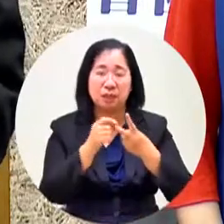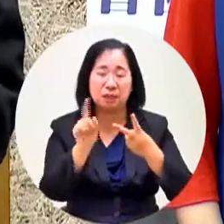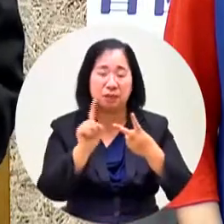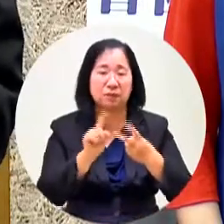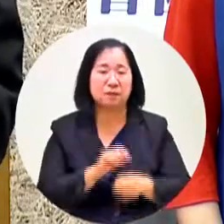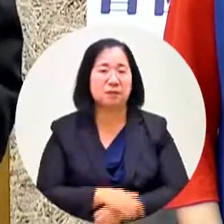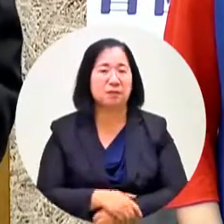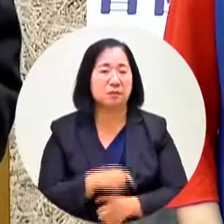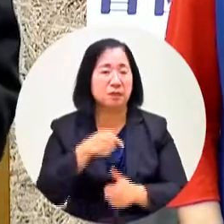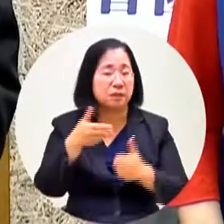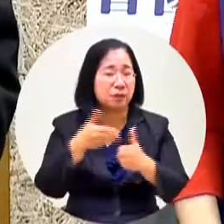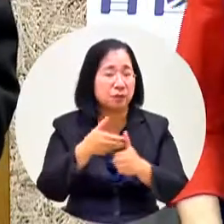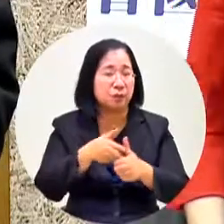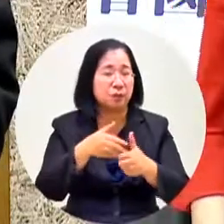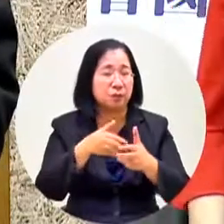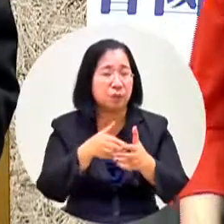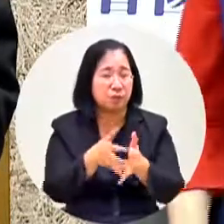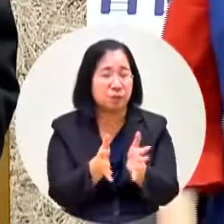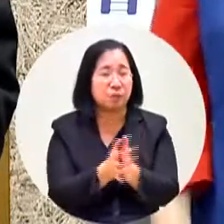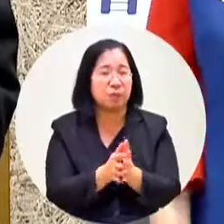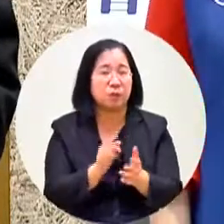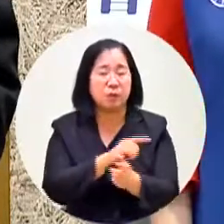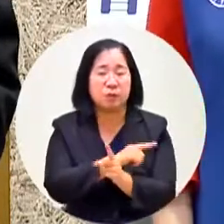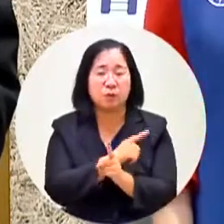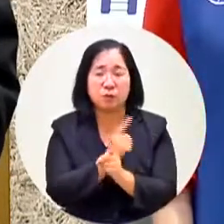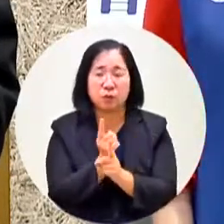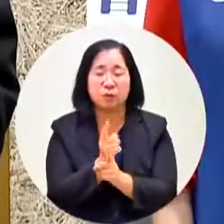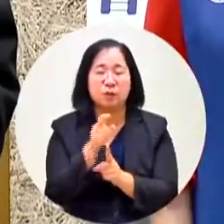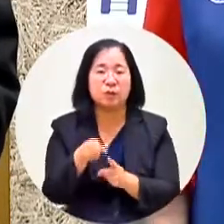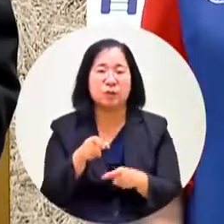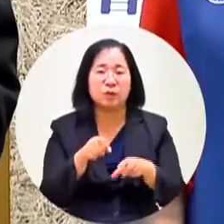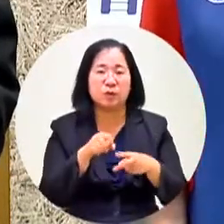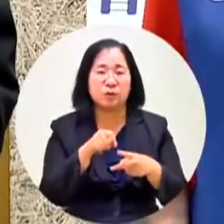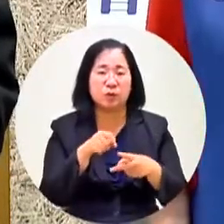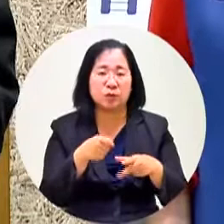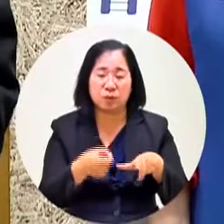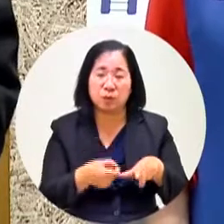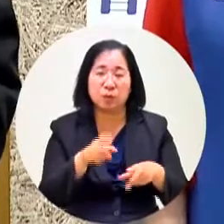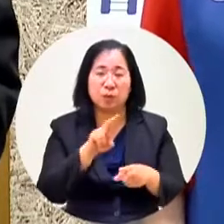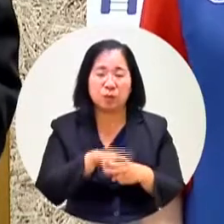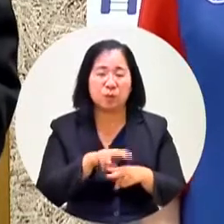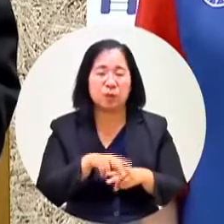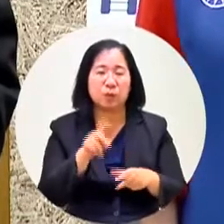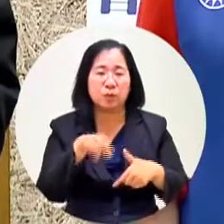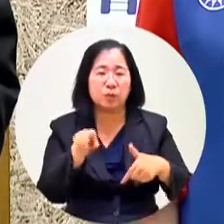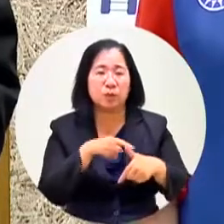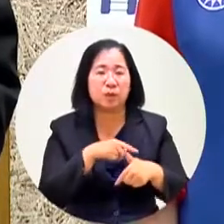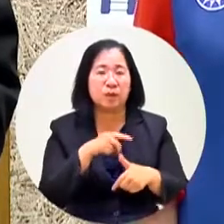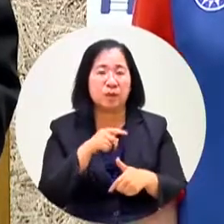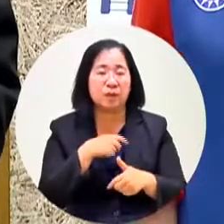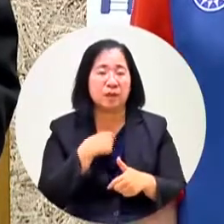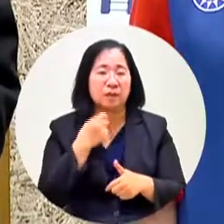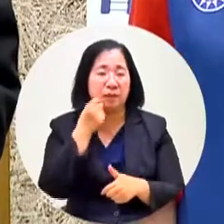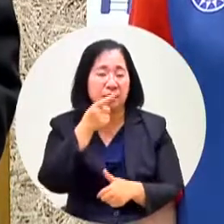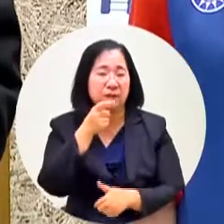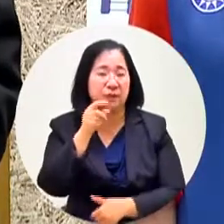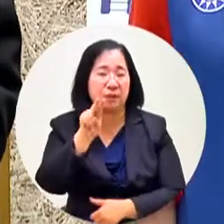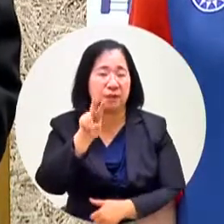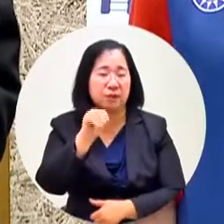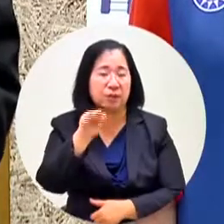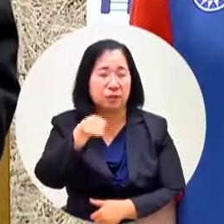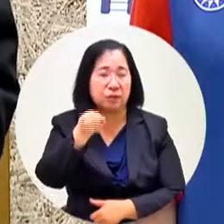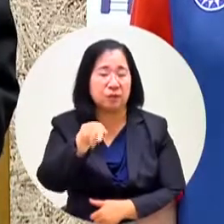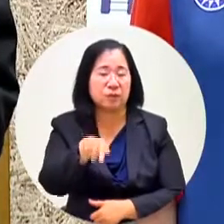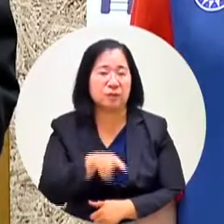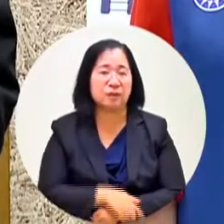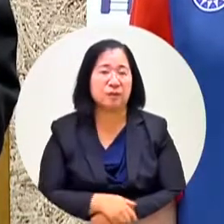来跟我们谈哈。我要表达我们教育局现在立场两件事情。第一个，我们承认他